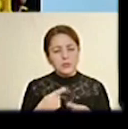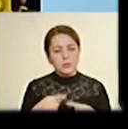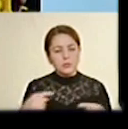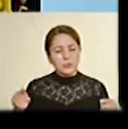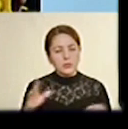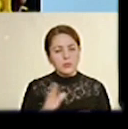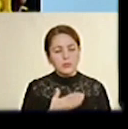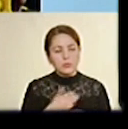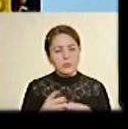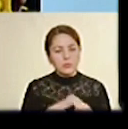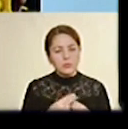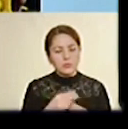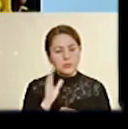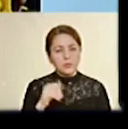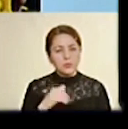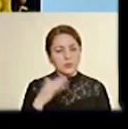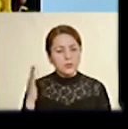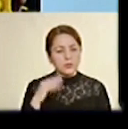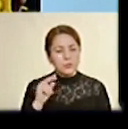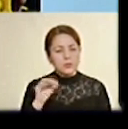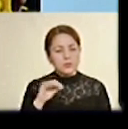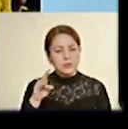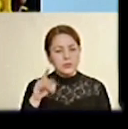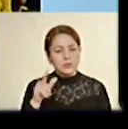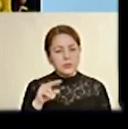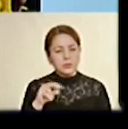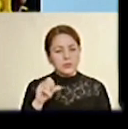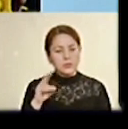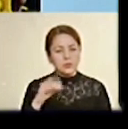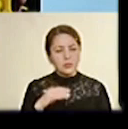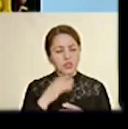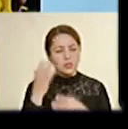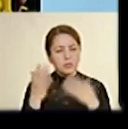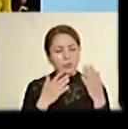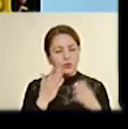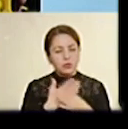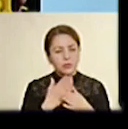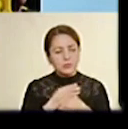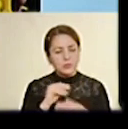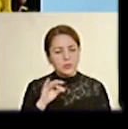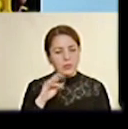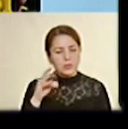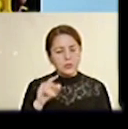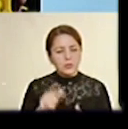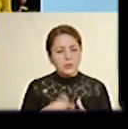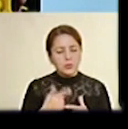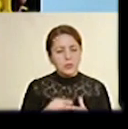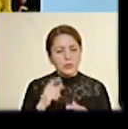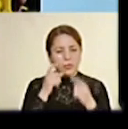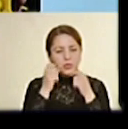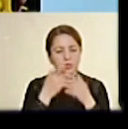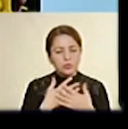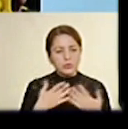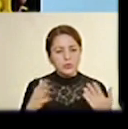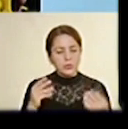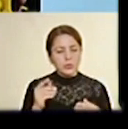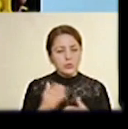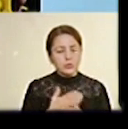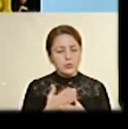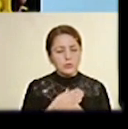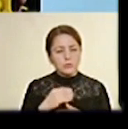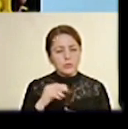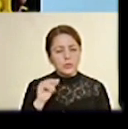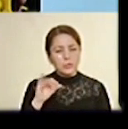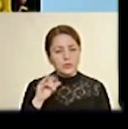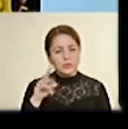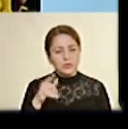navbatda chetdan changlanish ham shamol yordamida changlanish yoki hasharotlar yordamida changlanish kabilarga